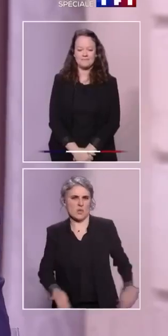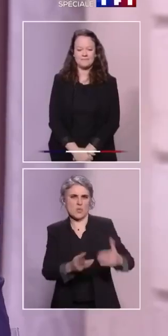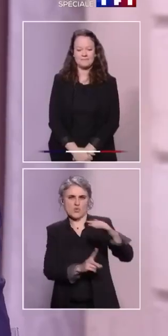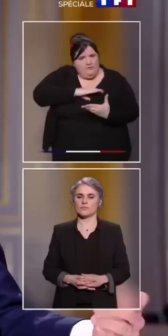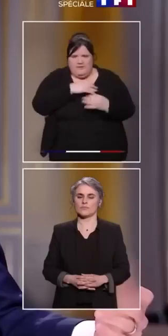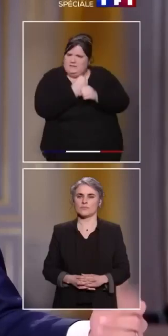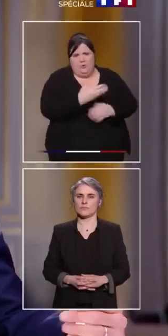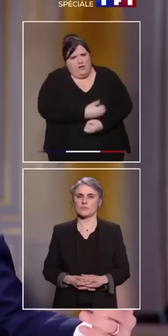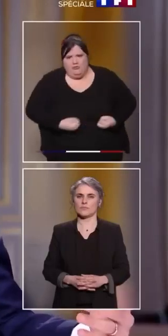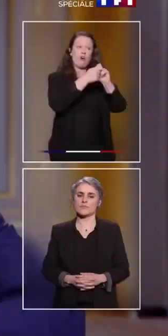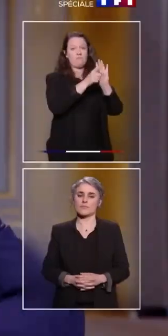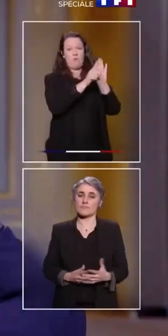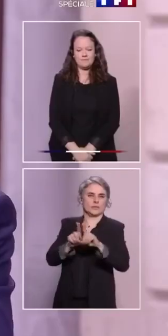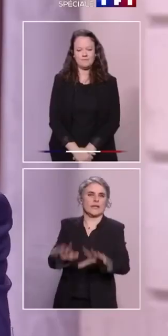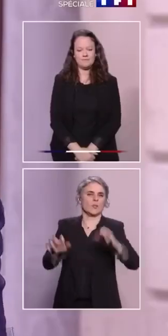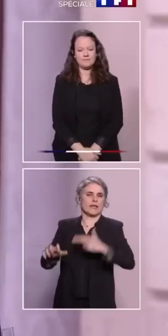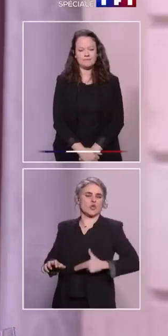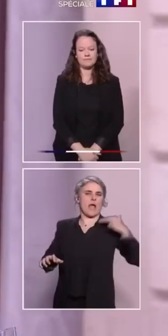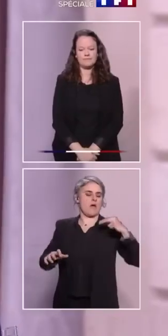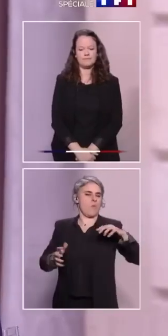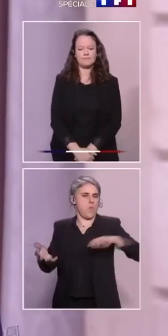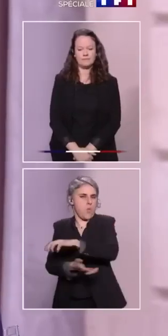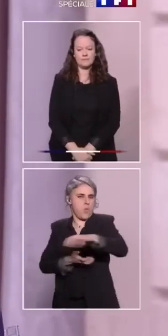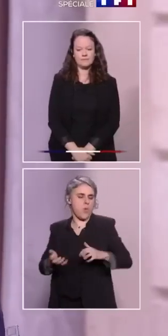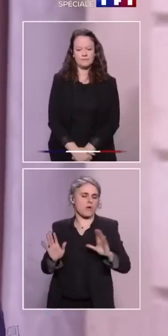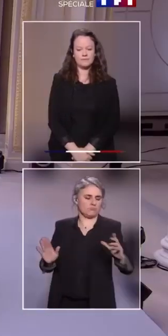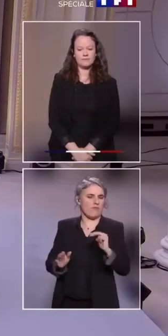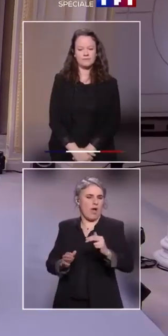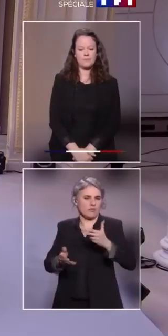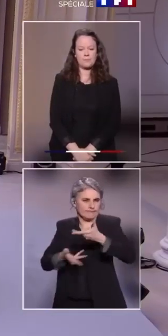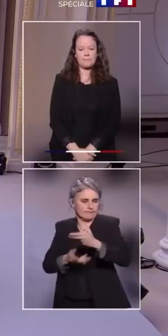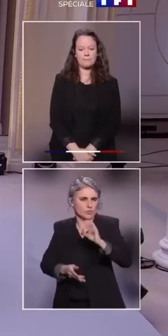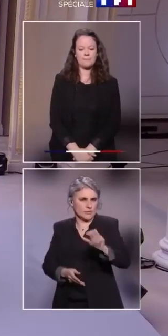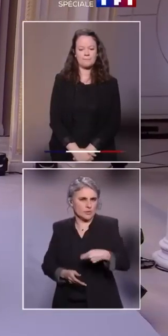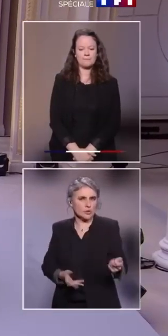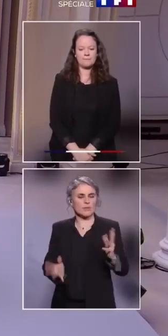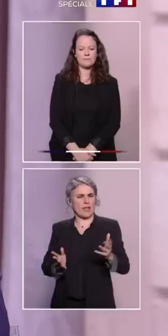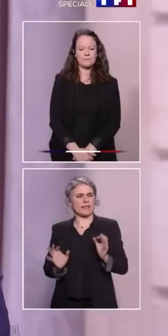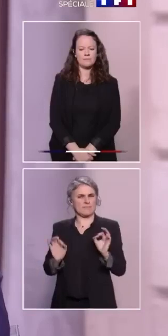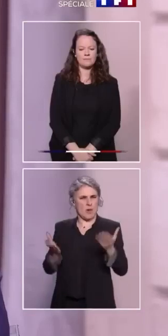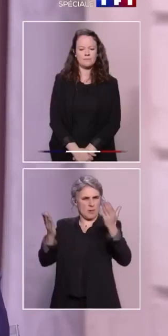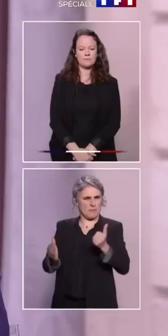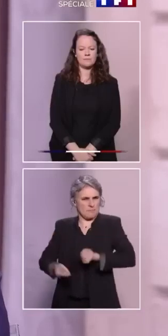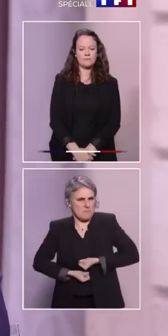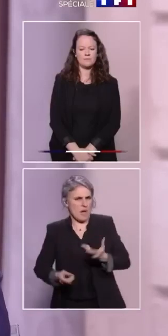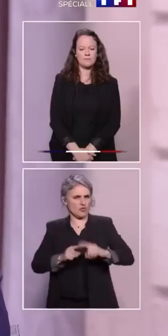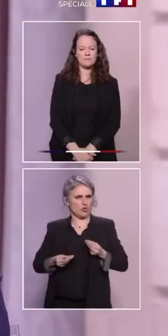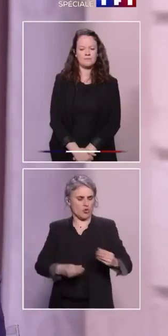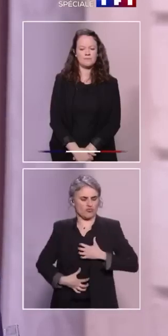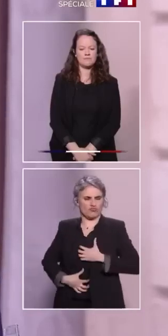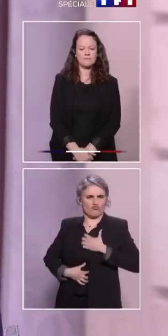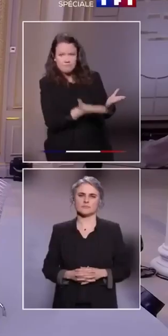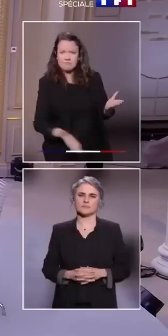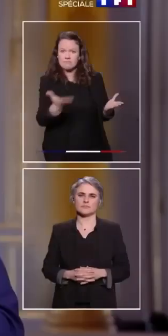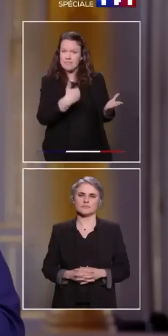crise politique, évidemment. Oui. Après, non. D'abord, je voudrais vous faire réagir sur des propos que vous avez tenus qui ont pu choquer certains. C'était hier devant